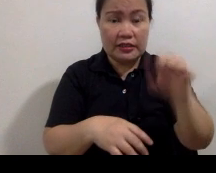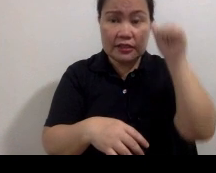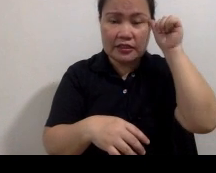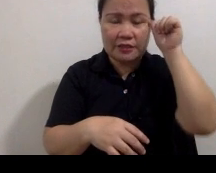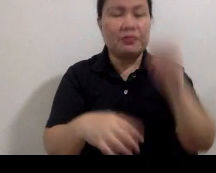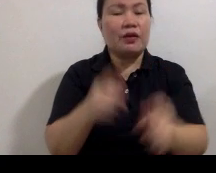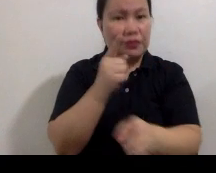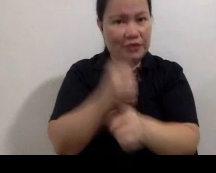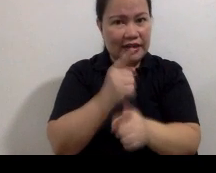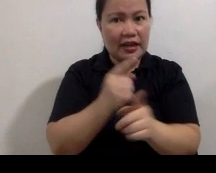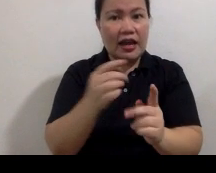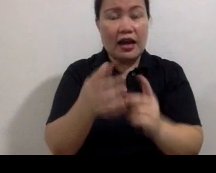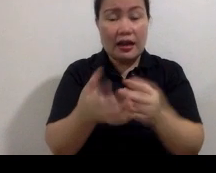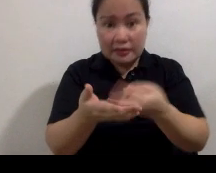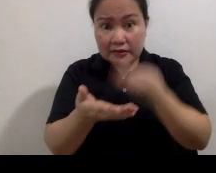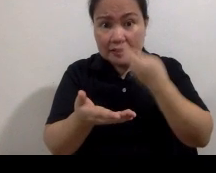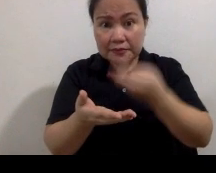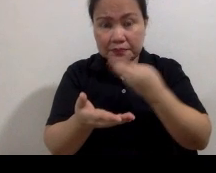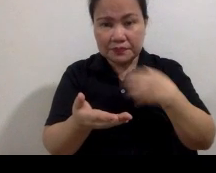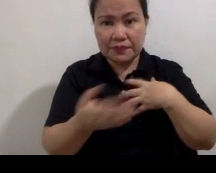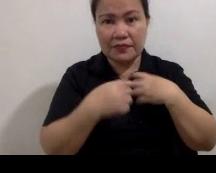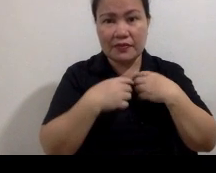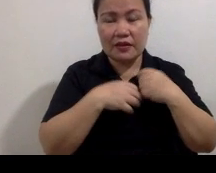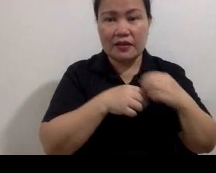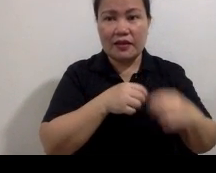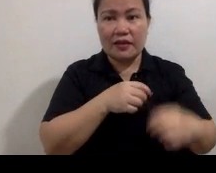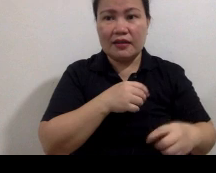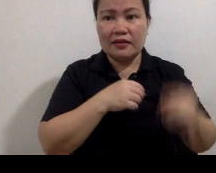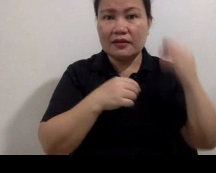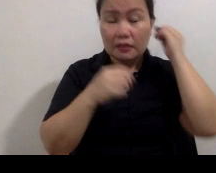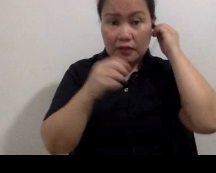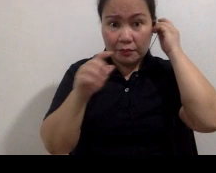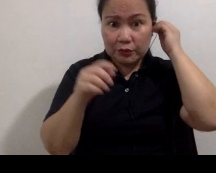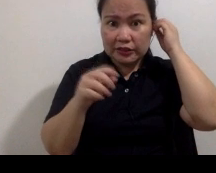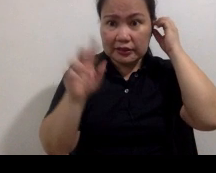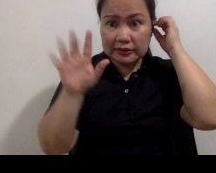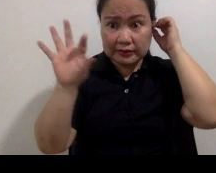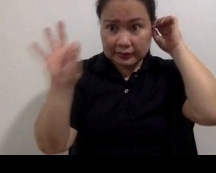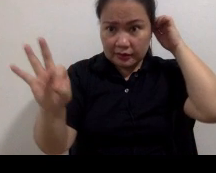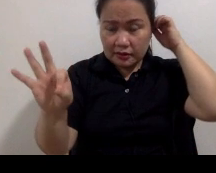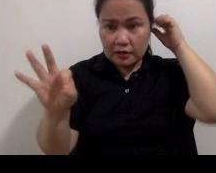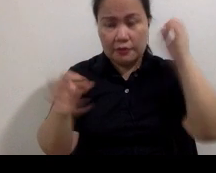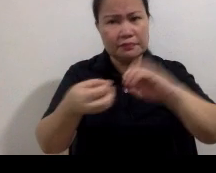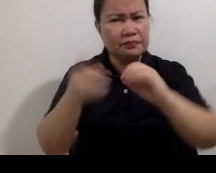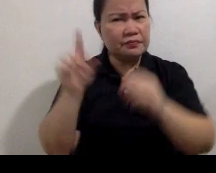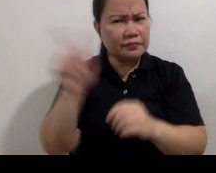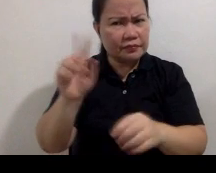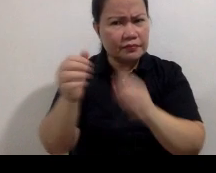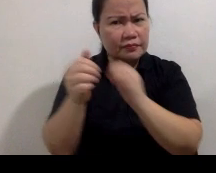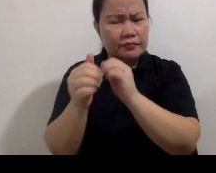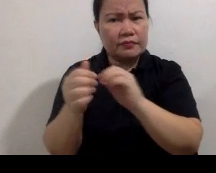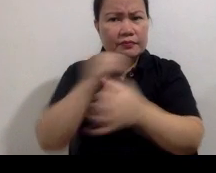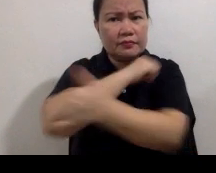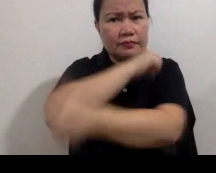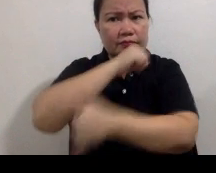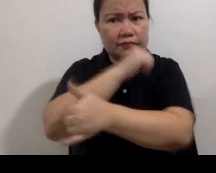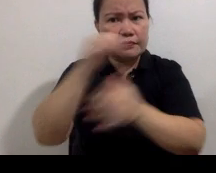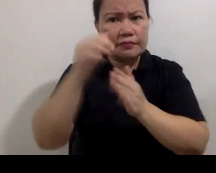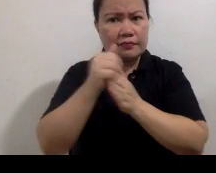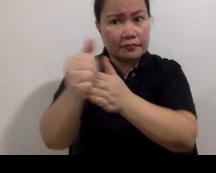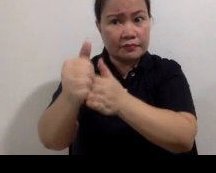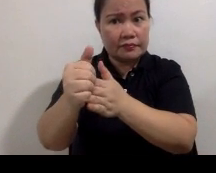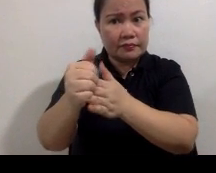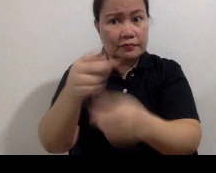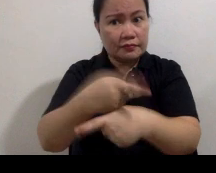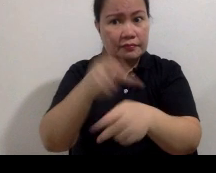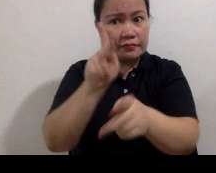Correct, again, ito ay ang palay. Okay, number 9. Ang bansang patlang ay isa sa mga bansang nangunguna sa buong daigdig